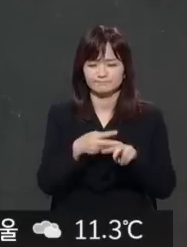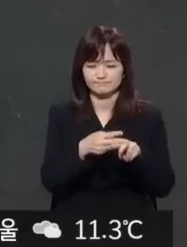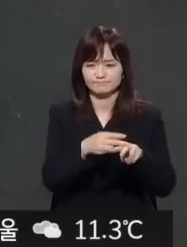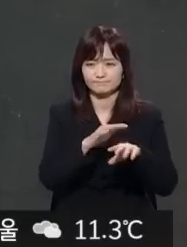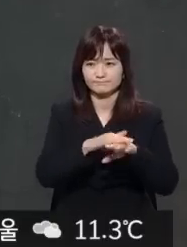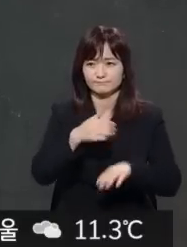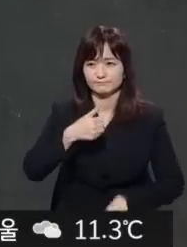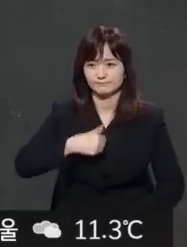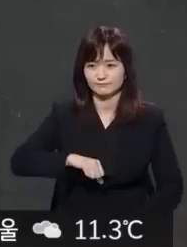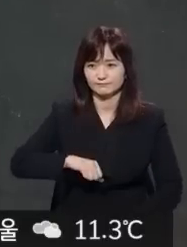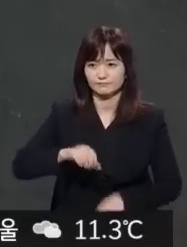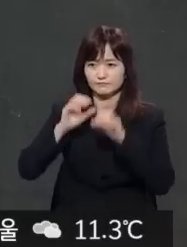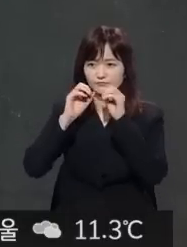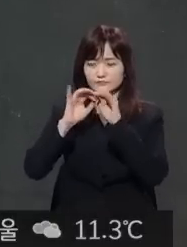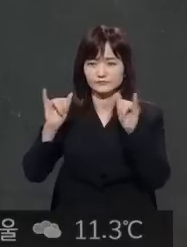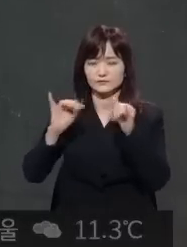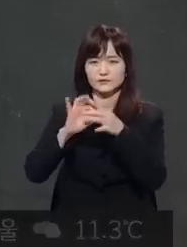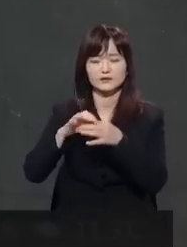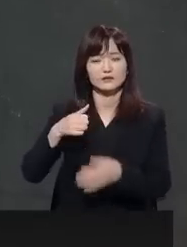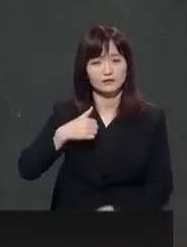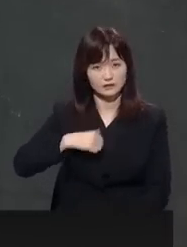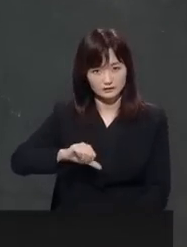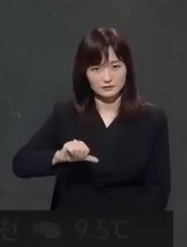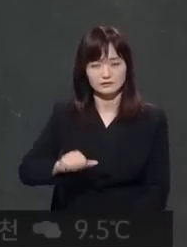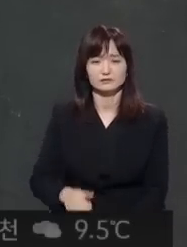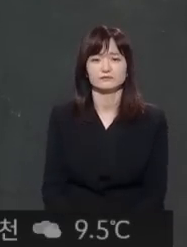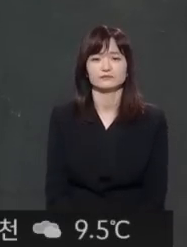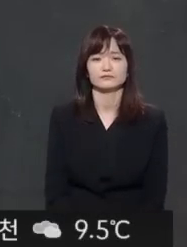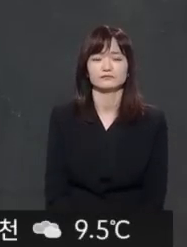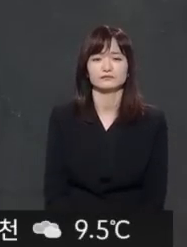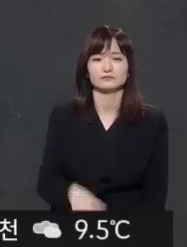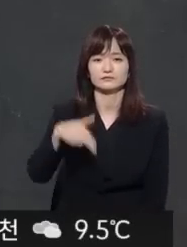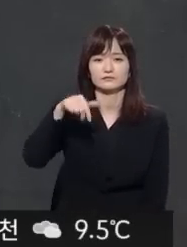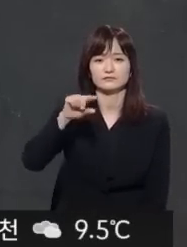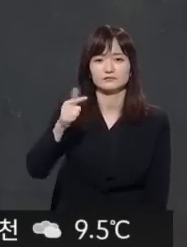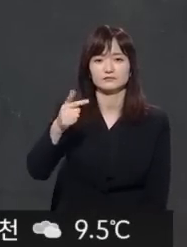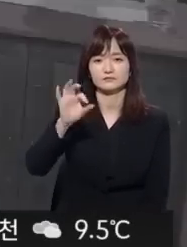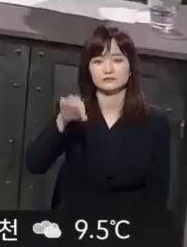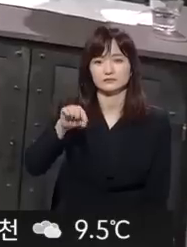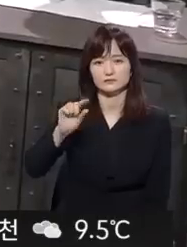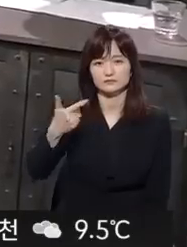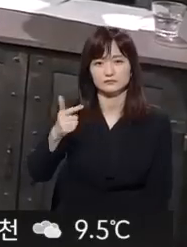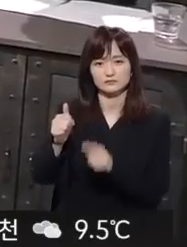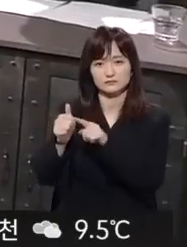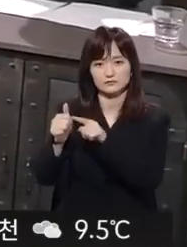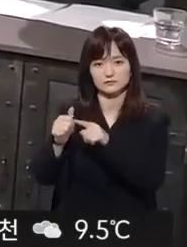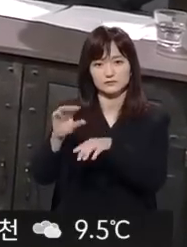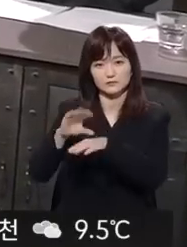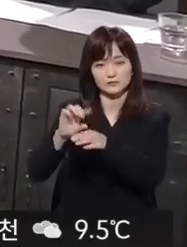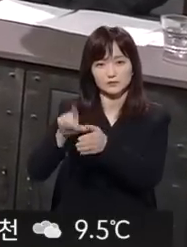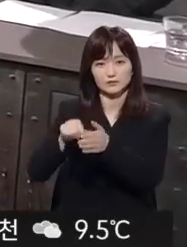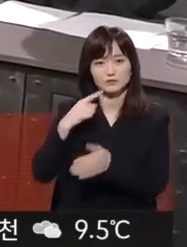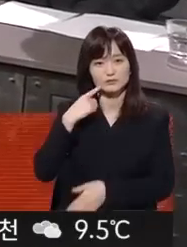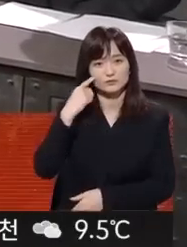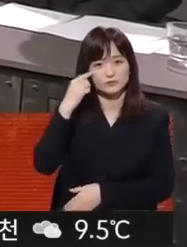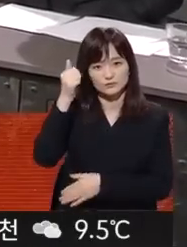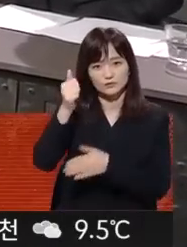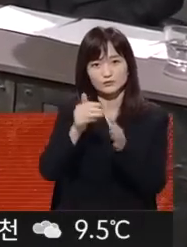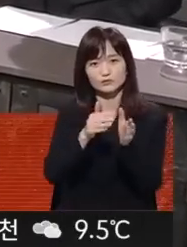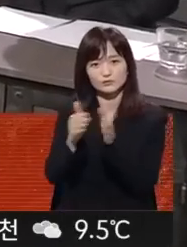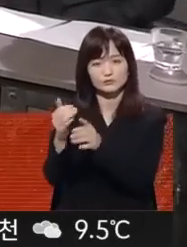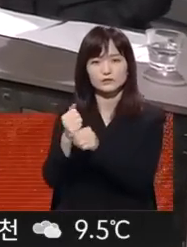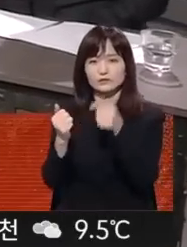독재자의 손자 선교사의 아들 자이 전우원 씨 이날 오늘 라이브 방송에서 목사를 준비하고 있는